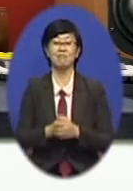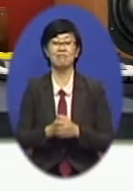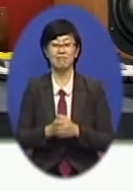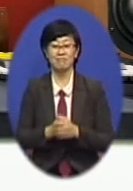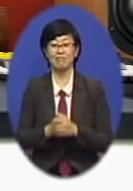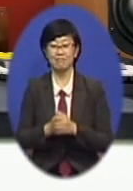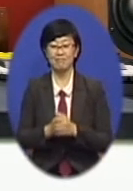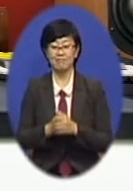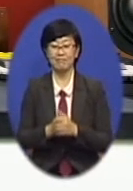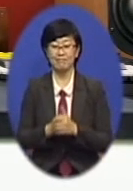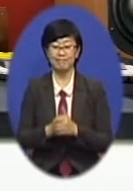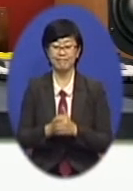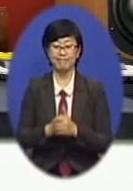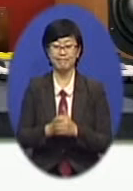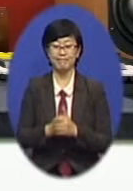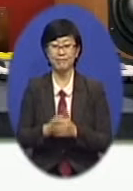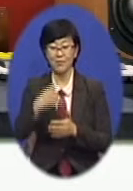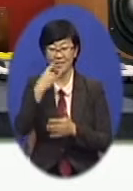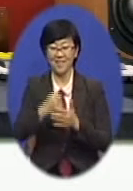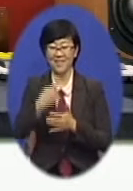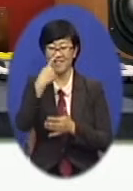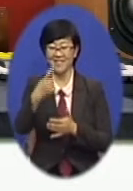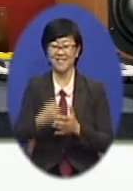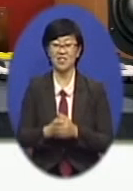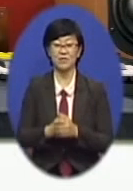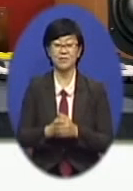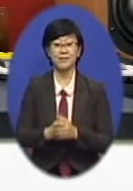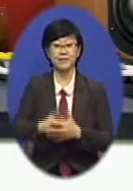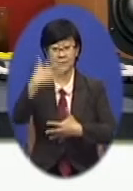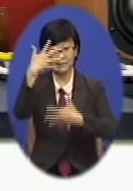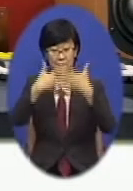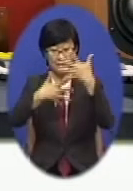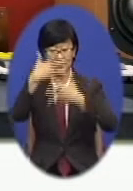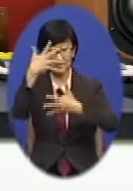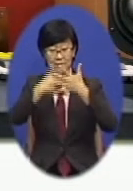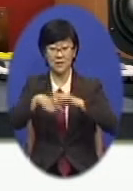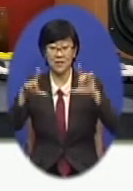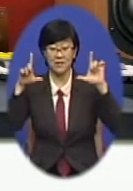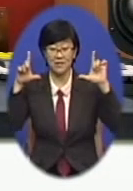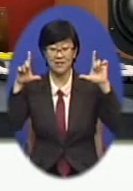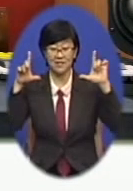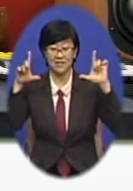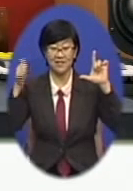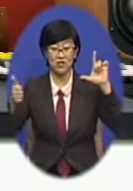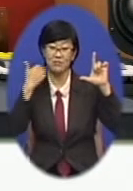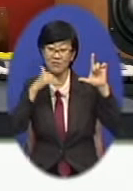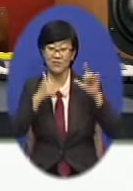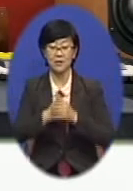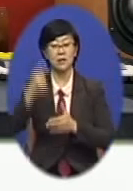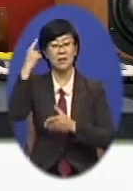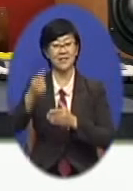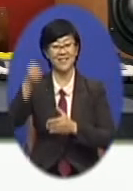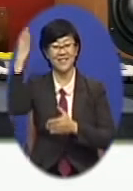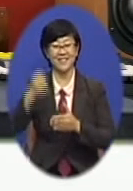그렇죠. 네. 야, 우리 어머니 멋쟁이시네. 그때 영화로 나왔을 때 주인공이 어떤 분이었어요? 생각이 안